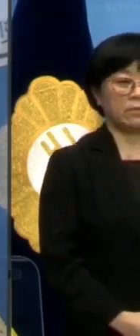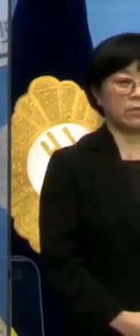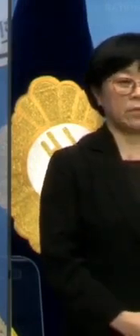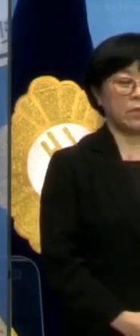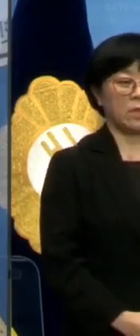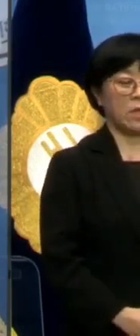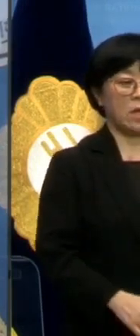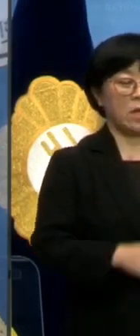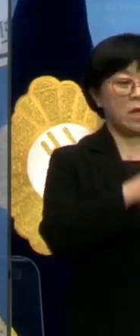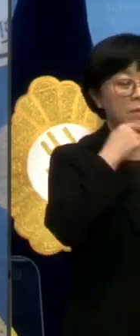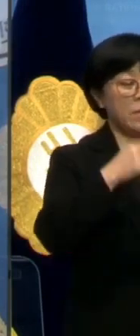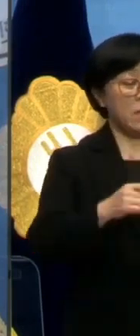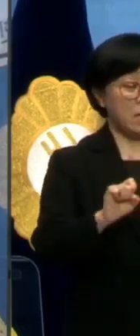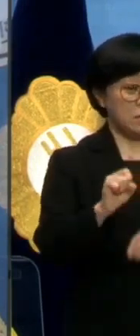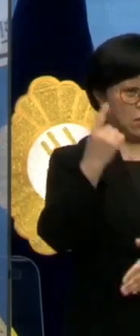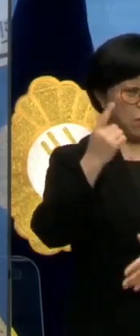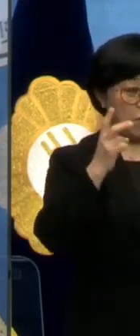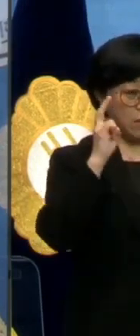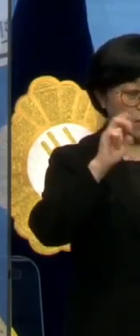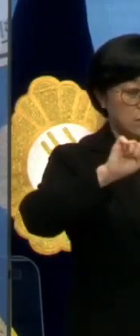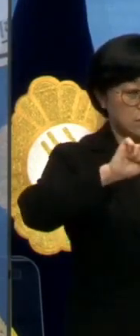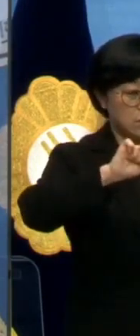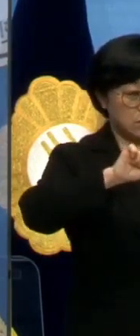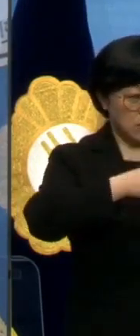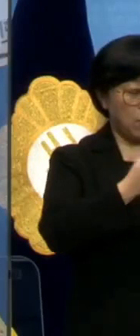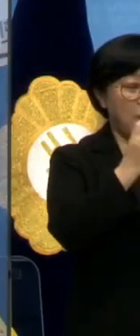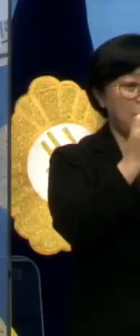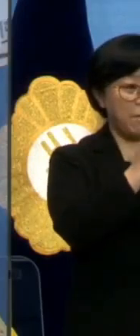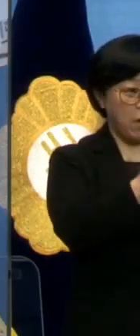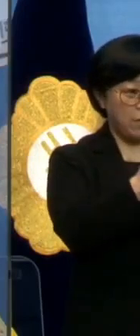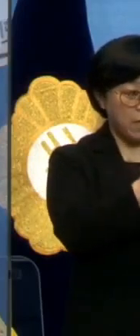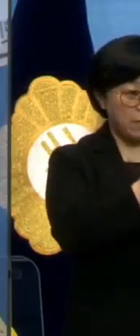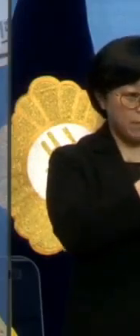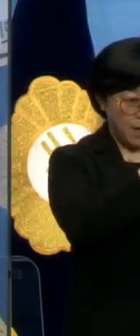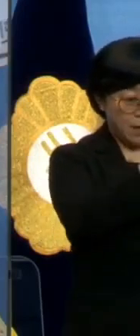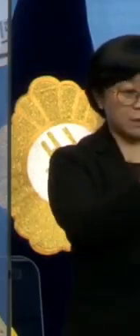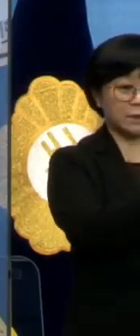중재 제 처벌 등에 관한 법률이 만들어졌습니다